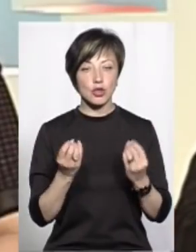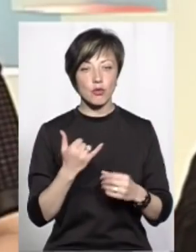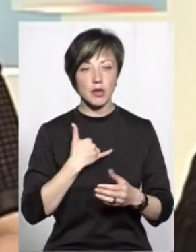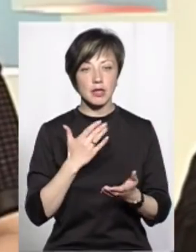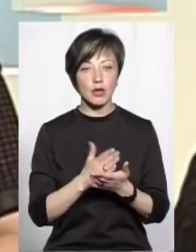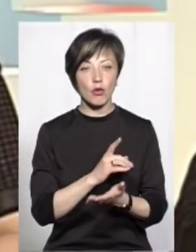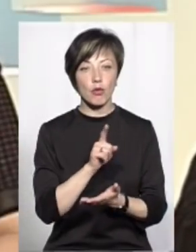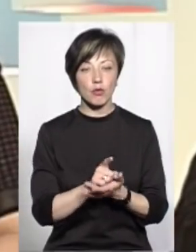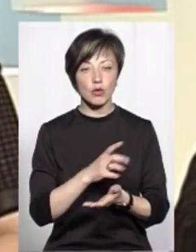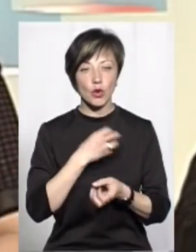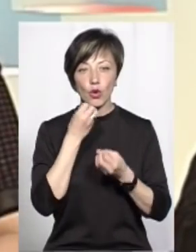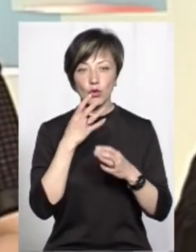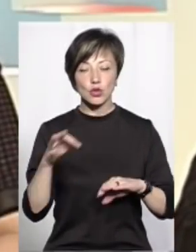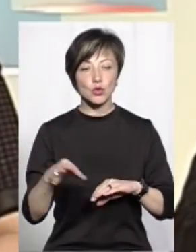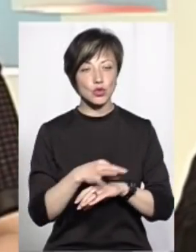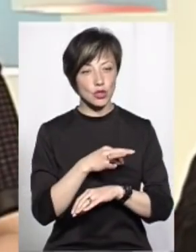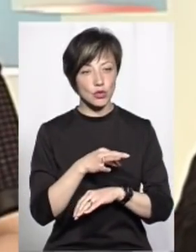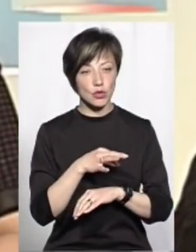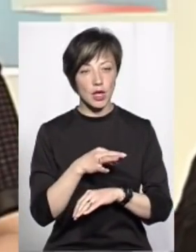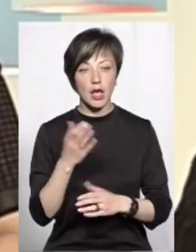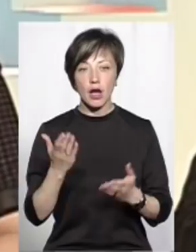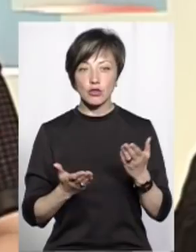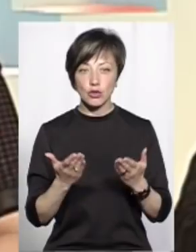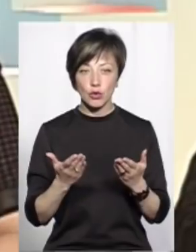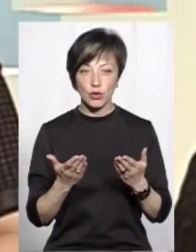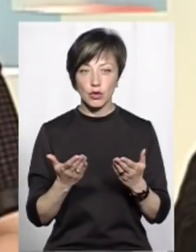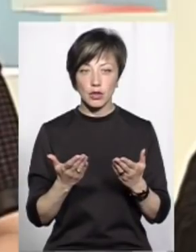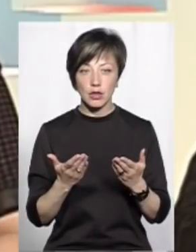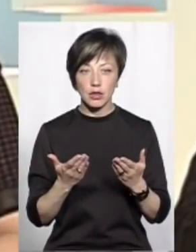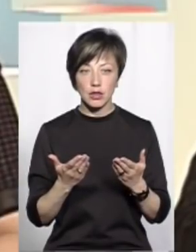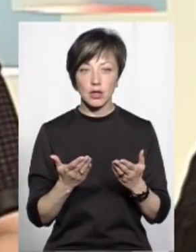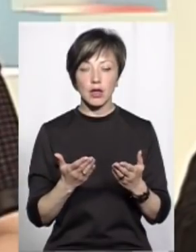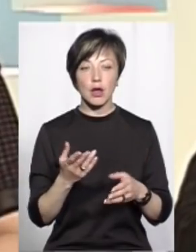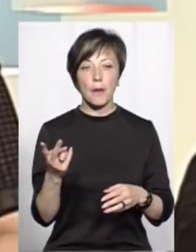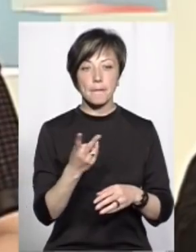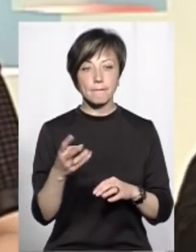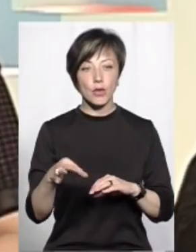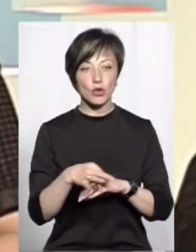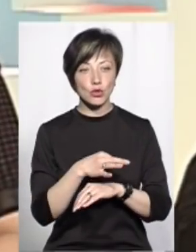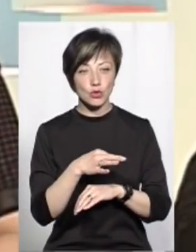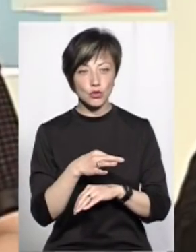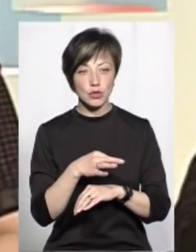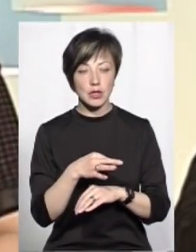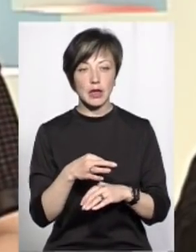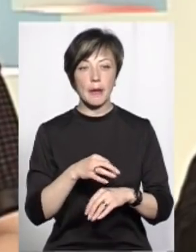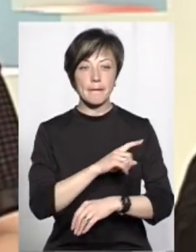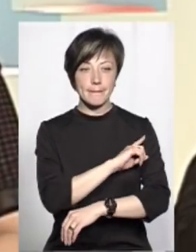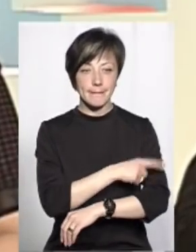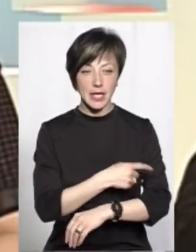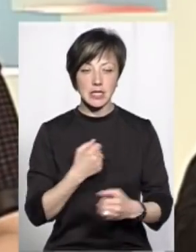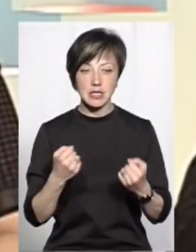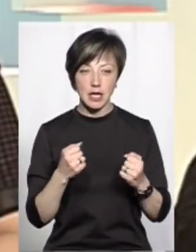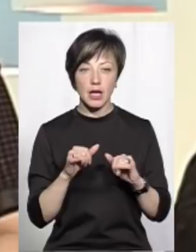такий обов'язок бути хорошою дружиною. Тому що, якщо ти подружжя міцне